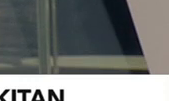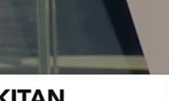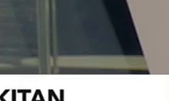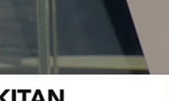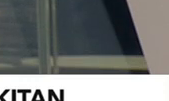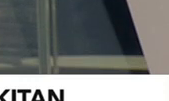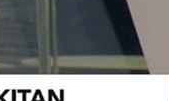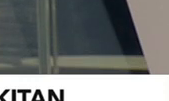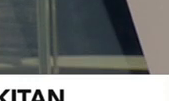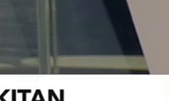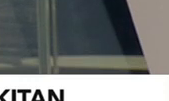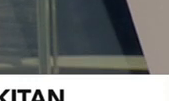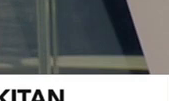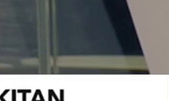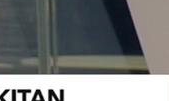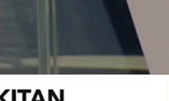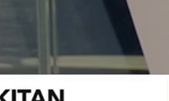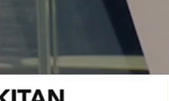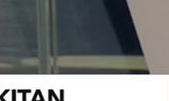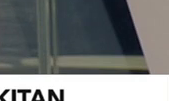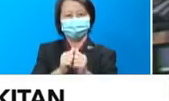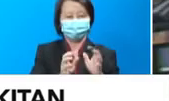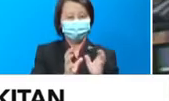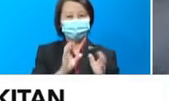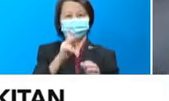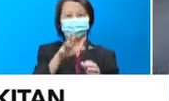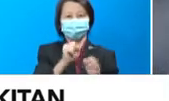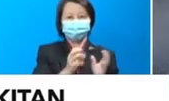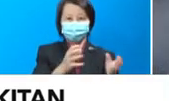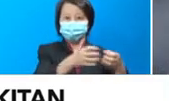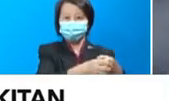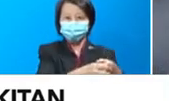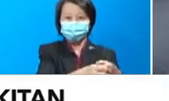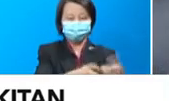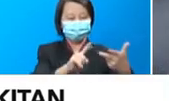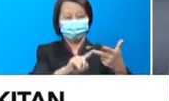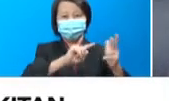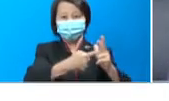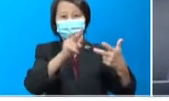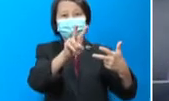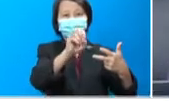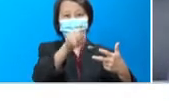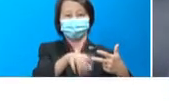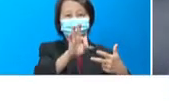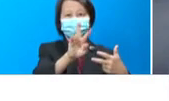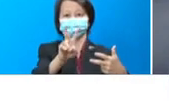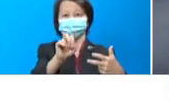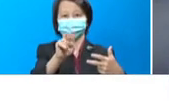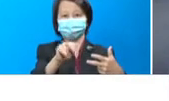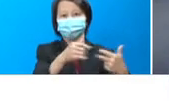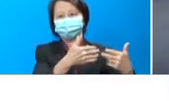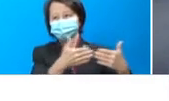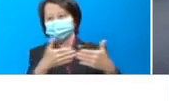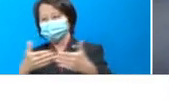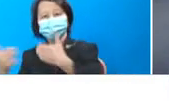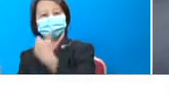yang jadi kaitan dengan cash cluster di rumah ketiga yang bermula pada 20september 2020 dan masih